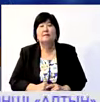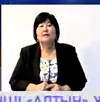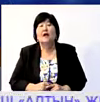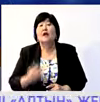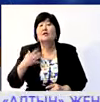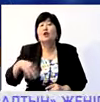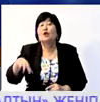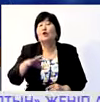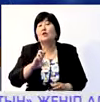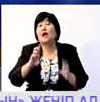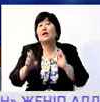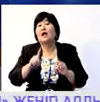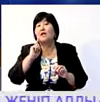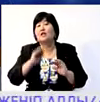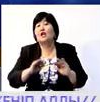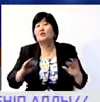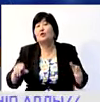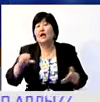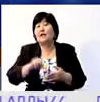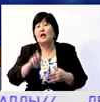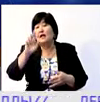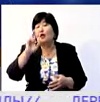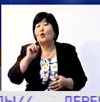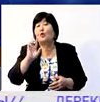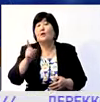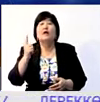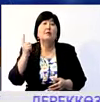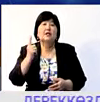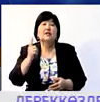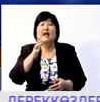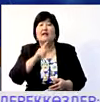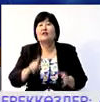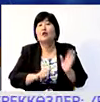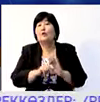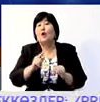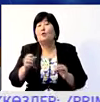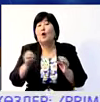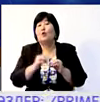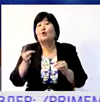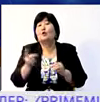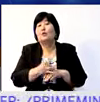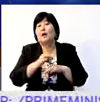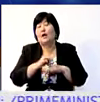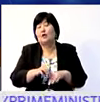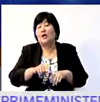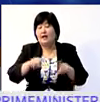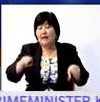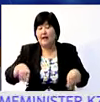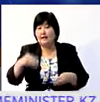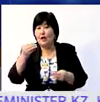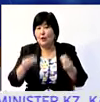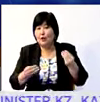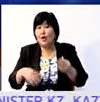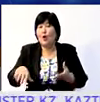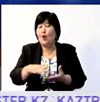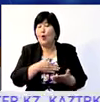Сыр өңірінде шахматтан жасөспірімдер арасында ел кубогының бірінші кезеңі басталды. Биыл 13 мәрте ұйымдастырылған тақта үстіндегі тартыс